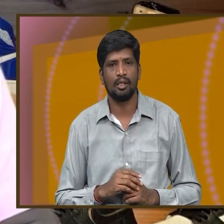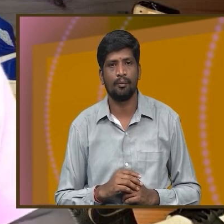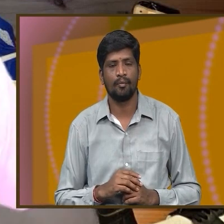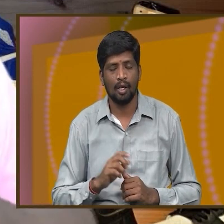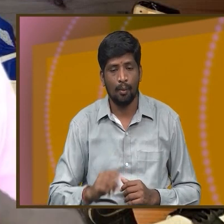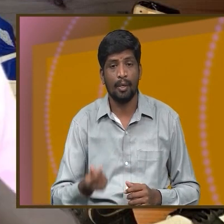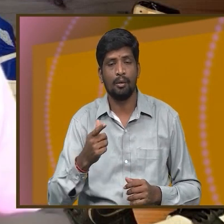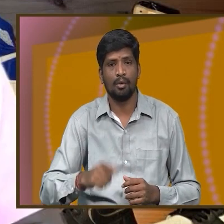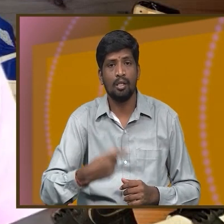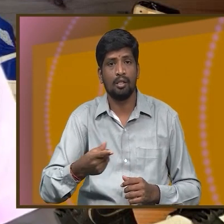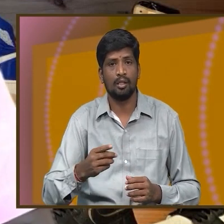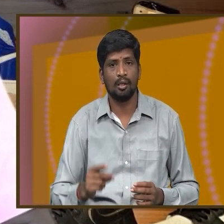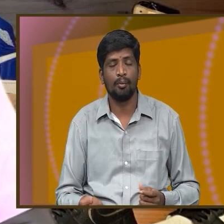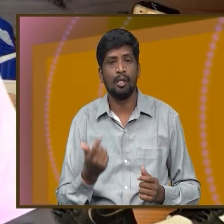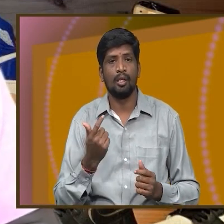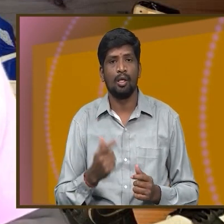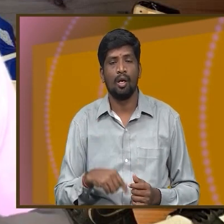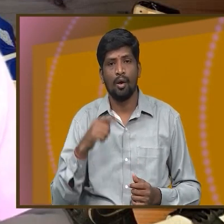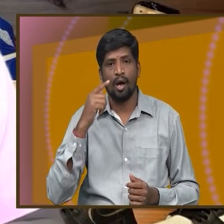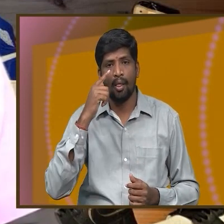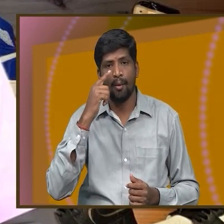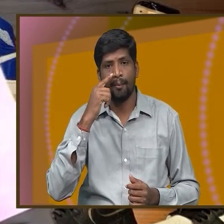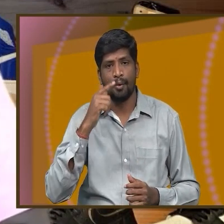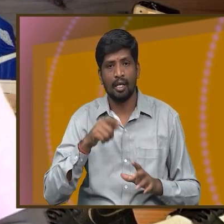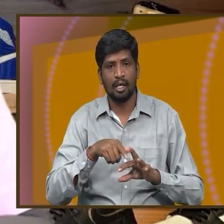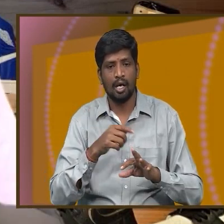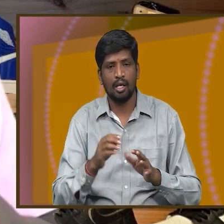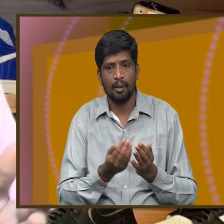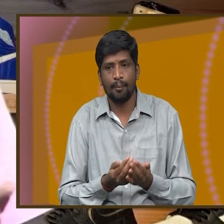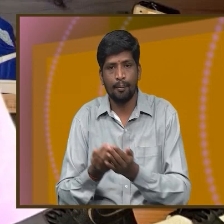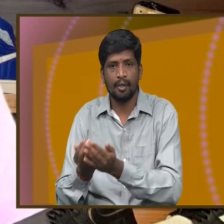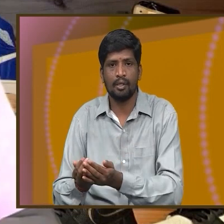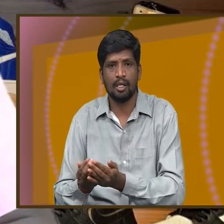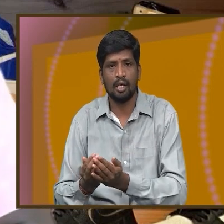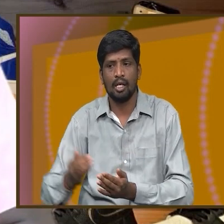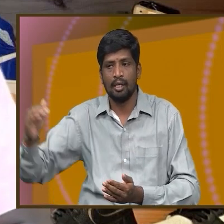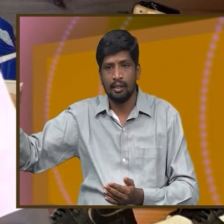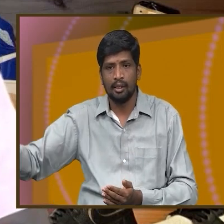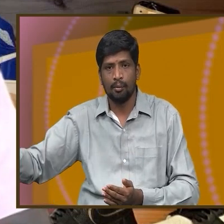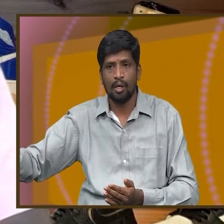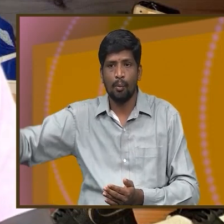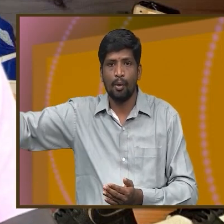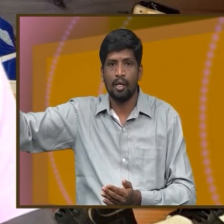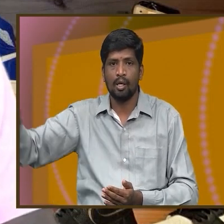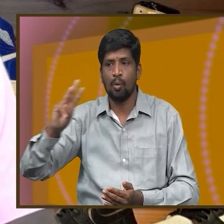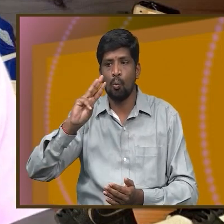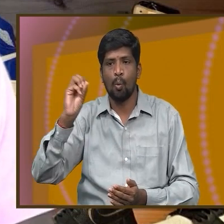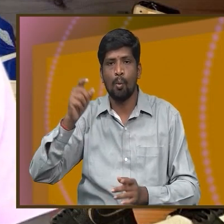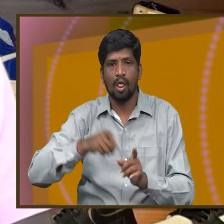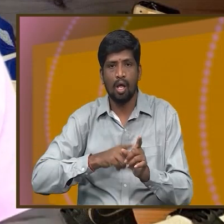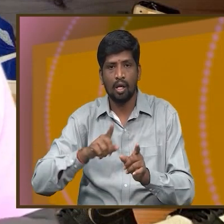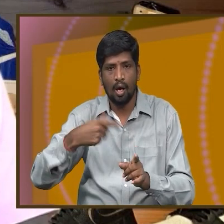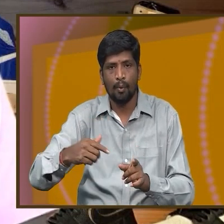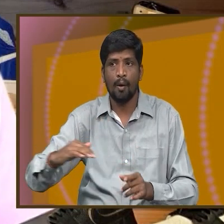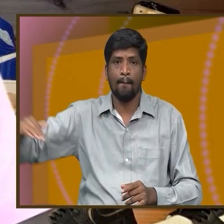அந்த காலனியை பெறுவதற்காக அந்த சிறுமி வருகிறாள். ஒரு இளம்பெண்ணாக மாறி இப்பொழுது 30 ஆண்டுகள் கழித்து